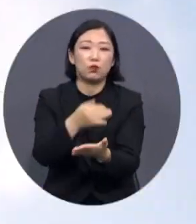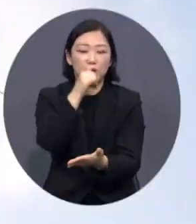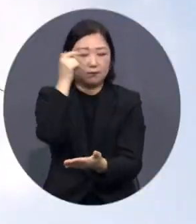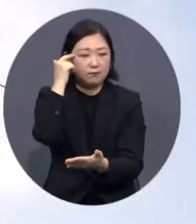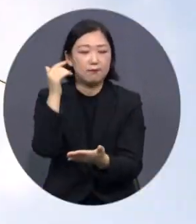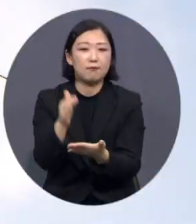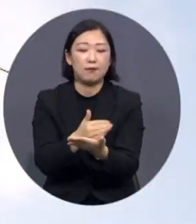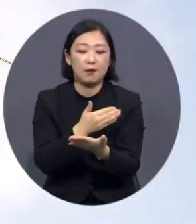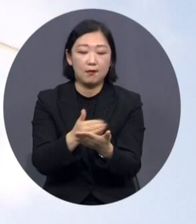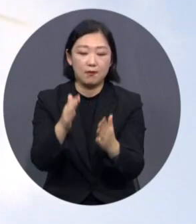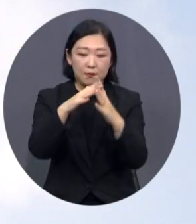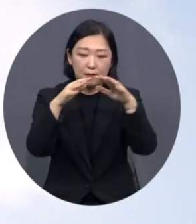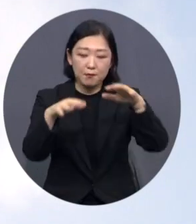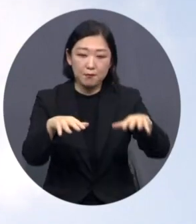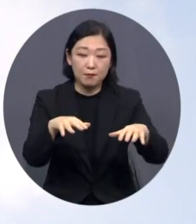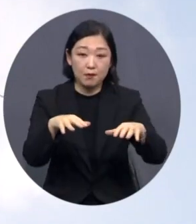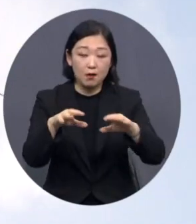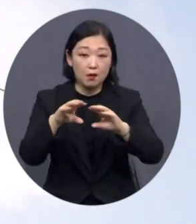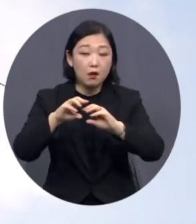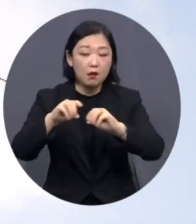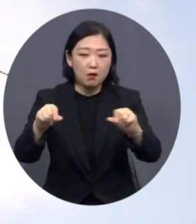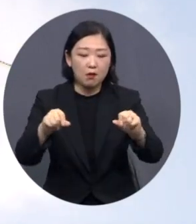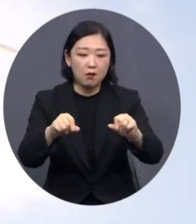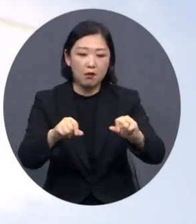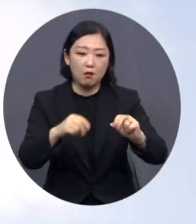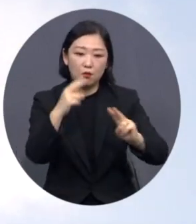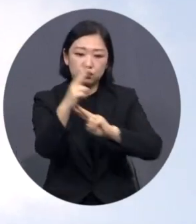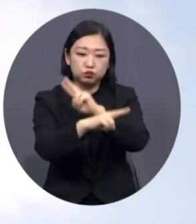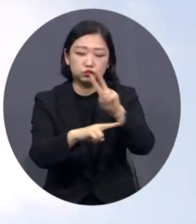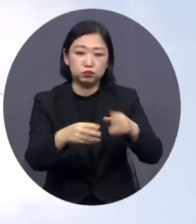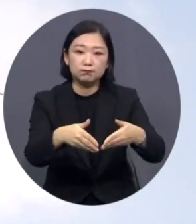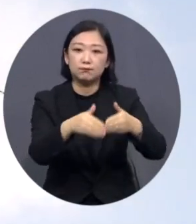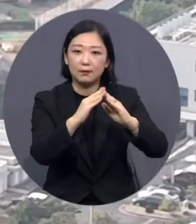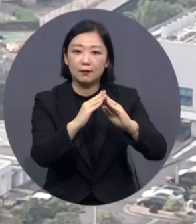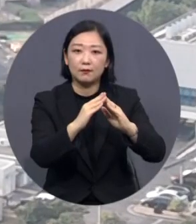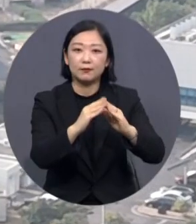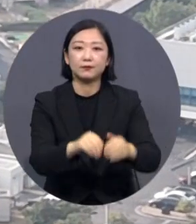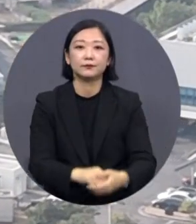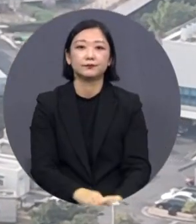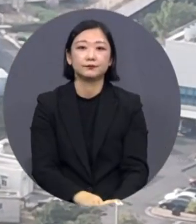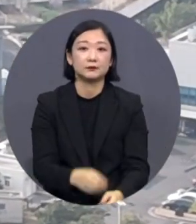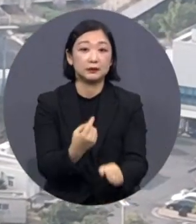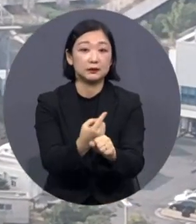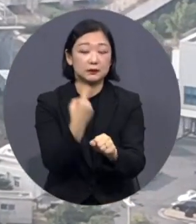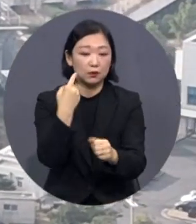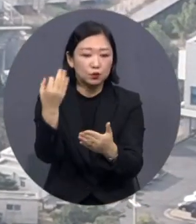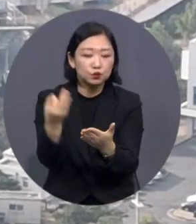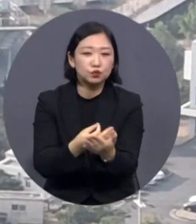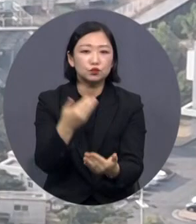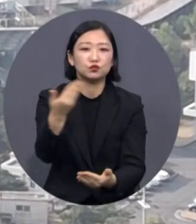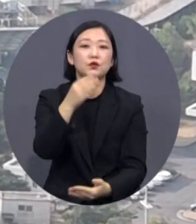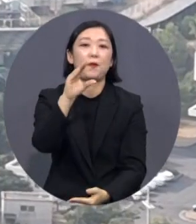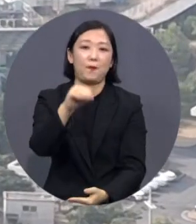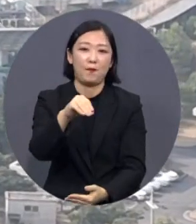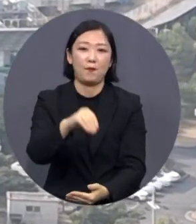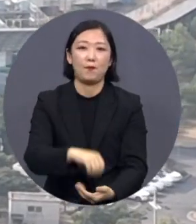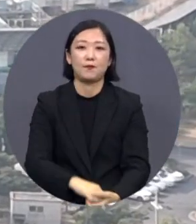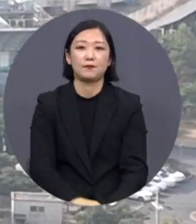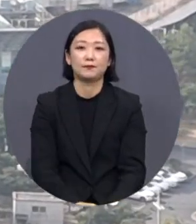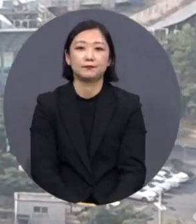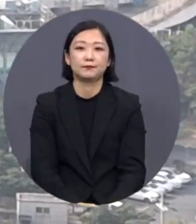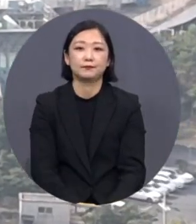판단해 마을 소유 토지에 다 폭력 발전기를 세웠습니다 지난해 발전 수익만 9천만 원에